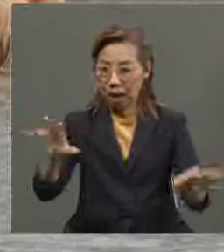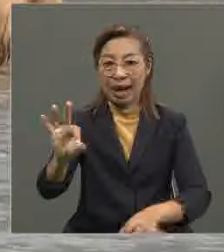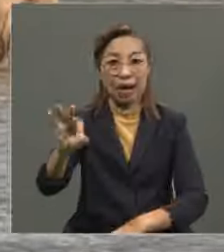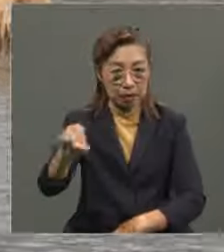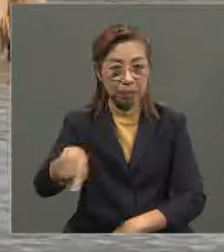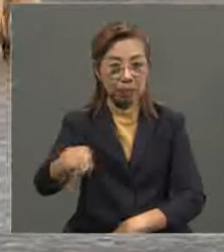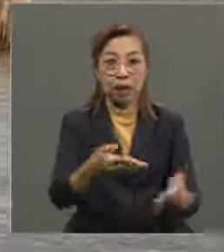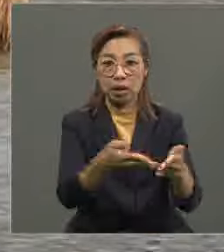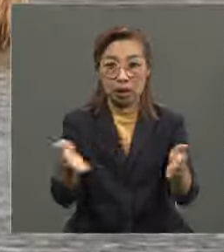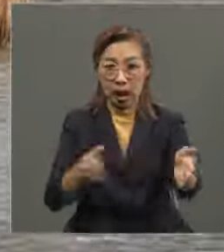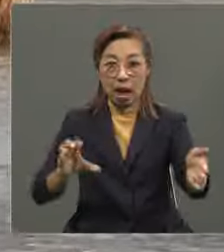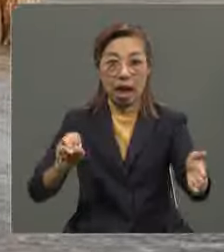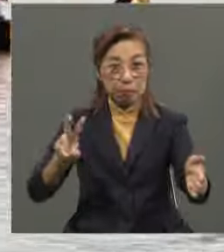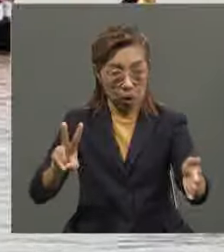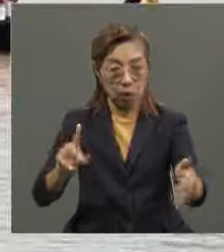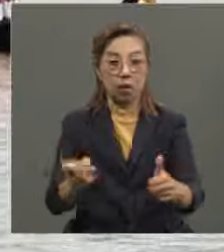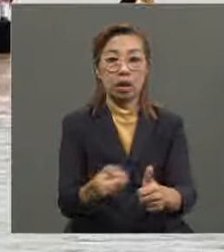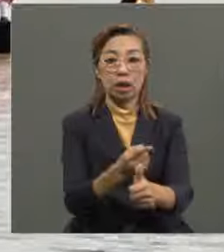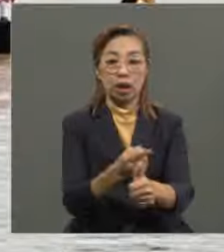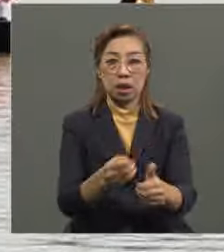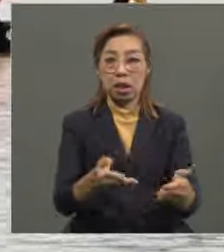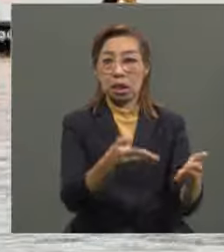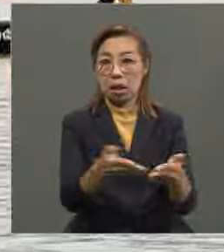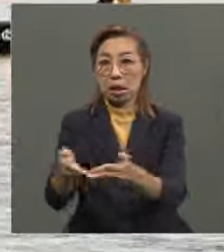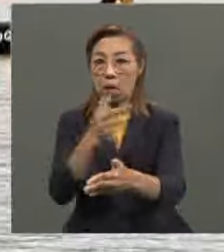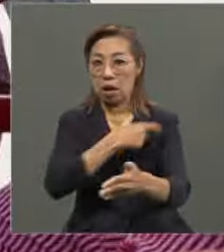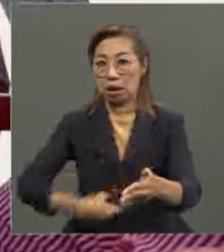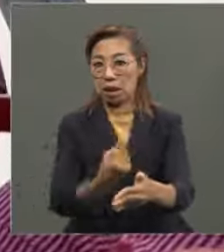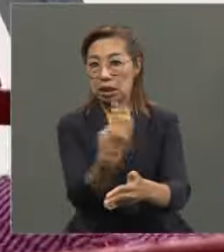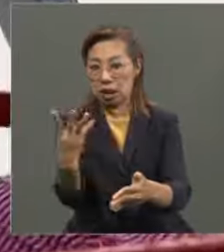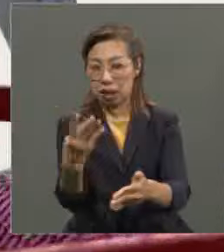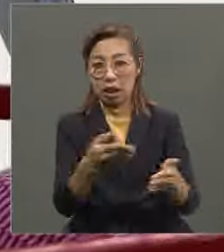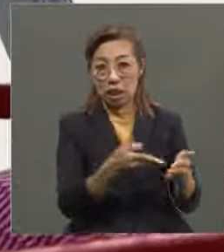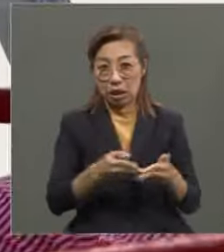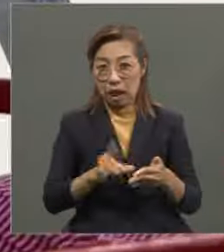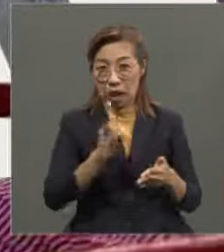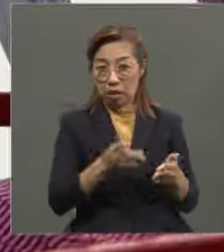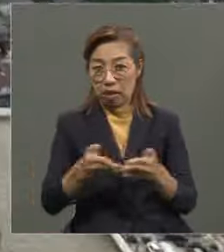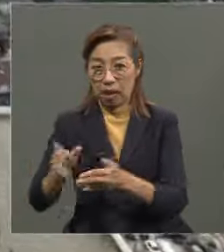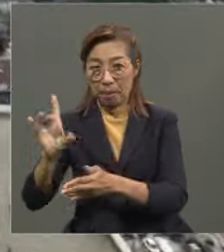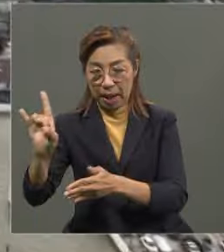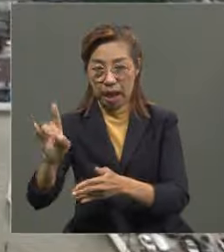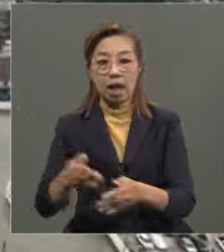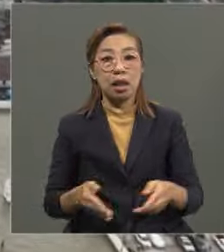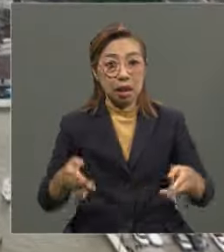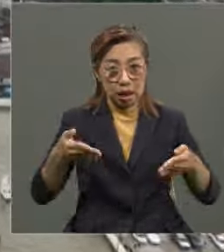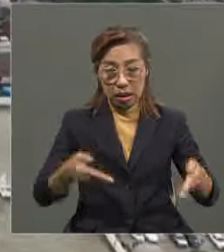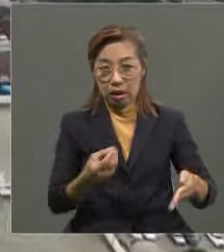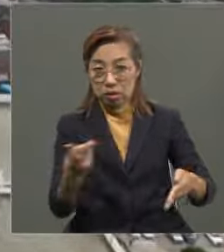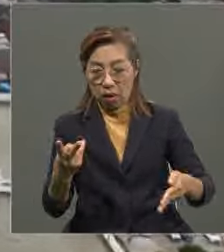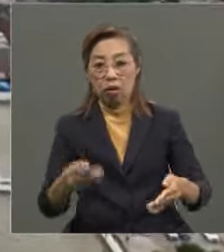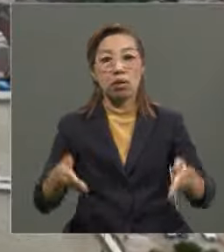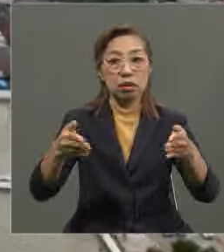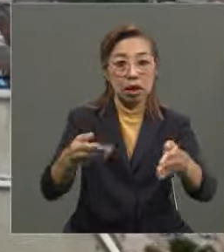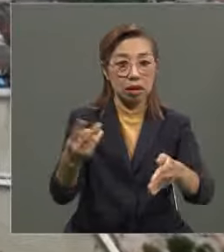น52ลำประกอบด้วยเรือพระที่นั่ง4ลำเรือรูปสัตว์8ลำเรือคู่ชัก2ลำเรือพิฆาต2ล